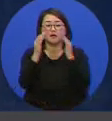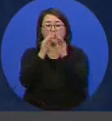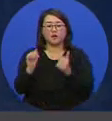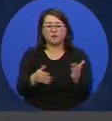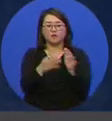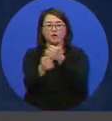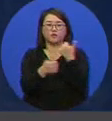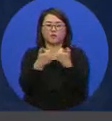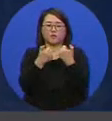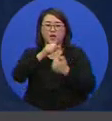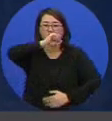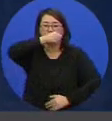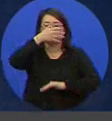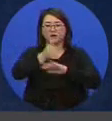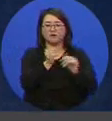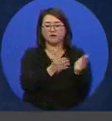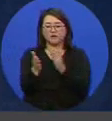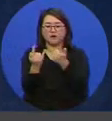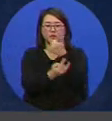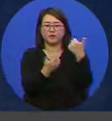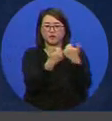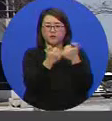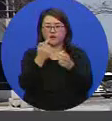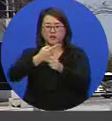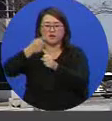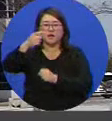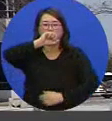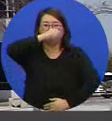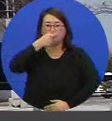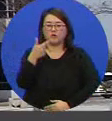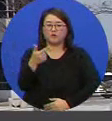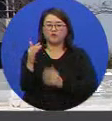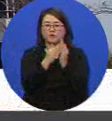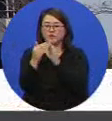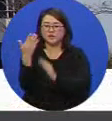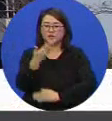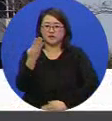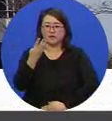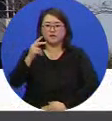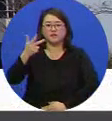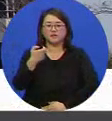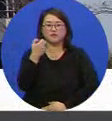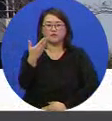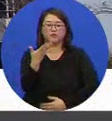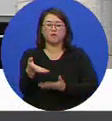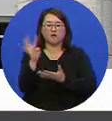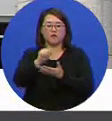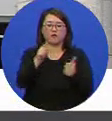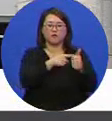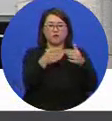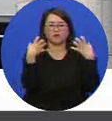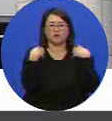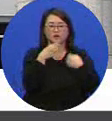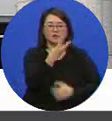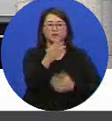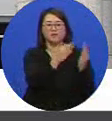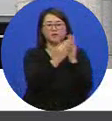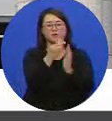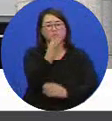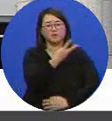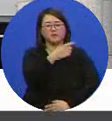전라북도의회 예결위는 내년도 전라북도 예산은 6조 4,079억 원, 전북교육청 예산은 3조 3,055억